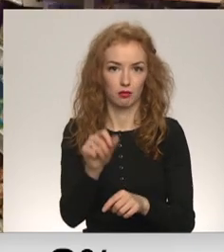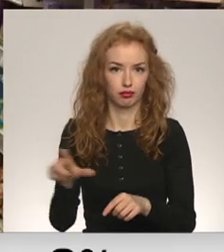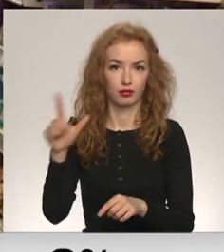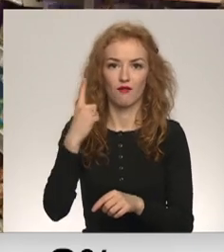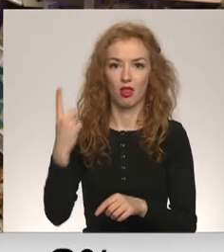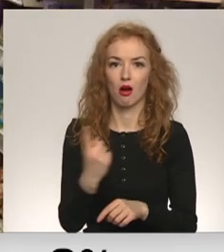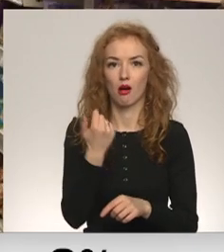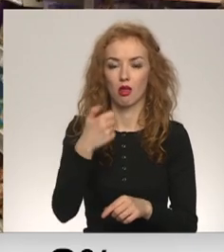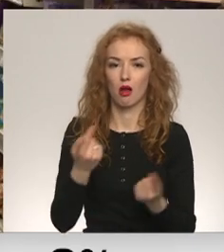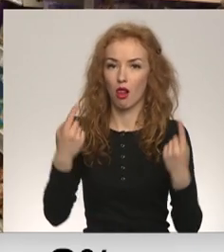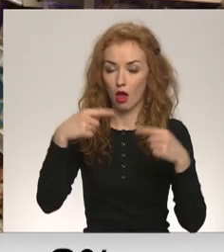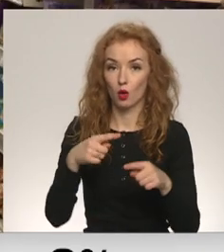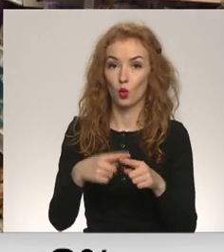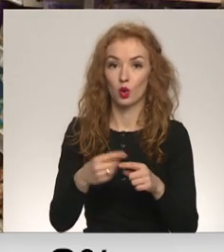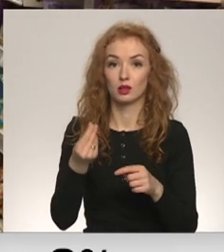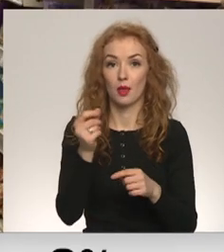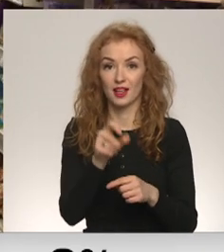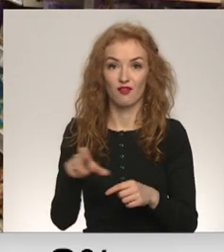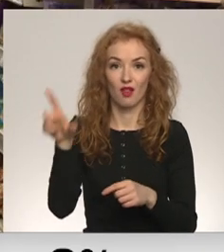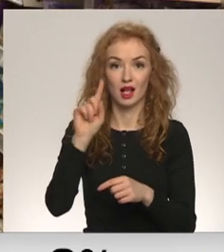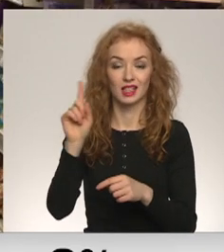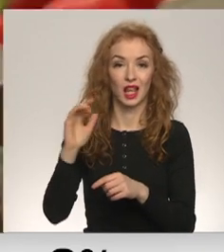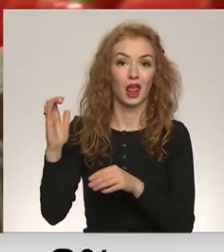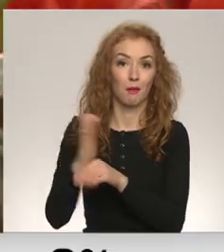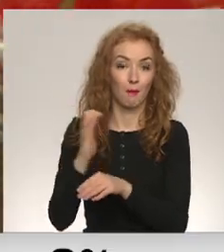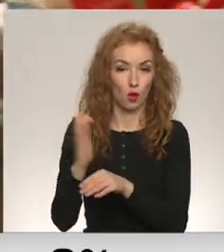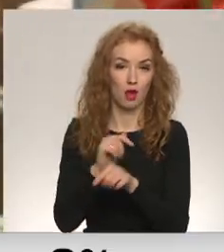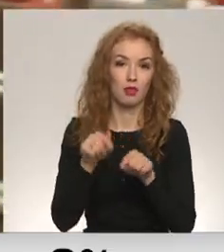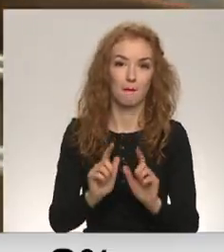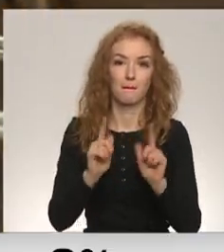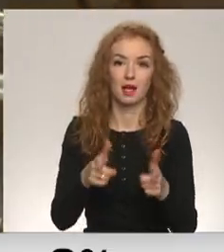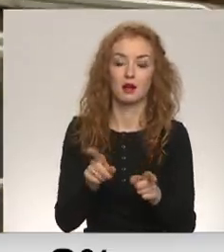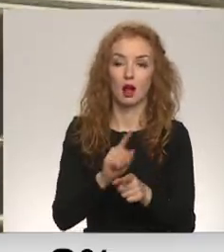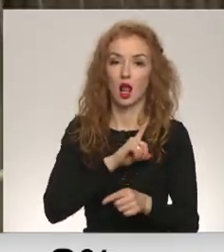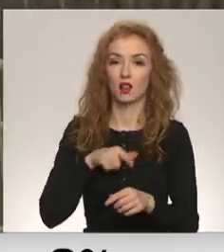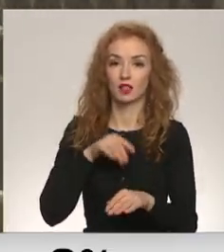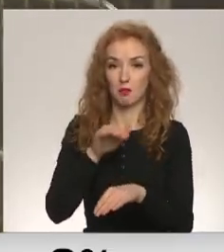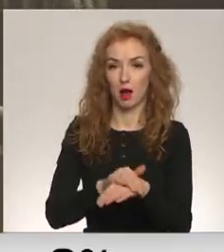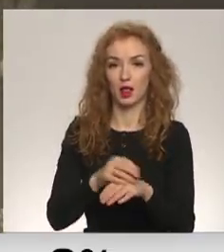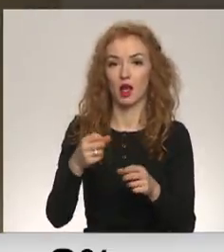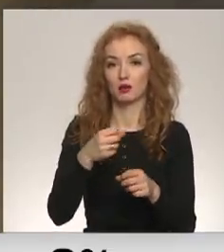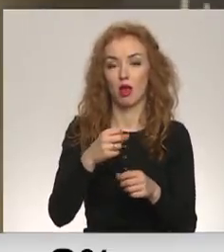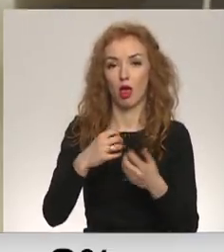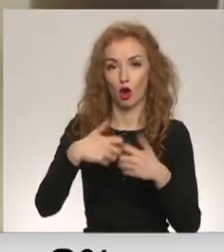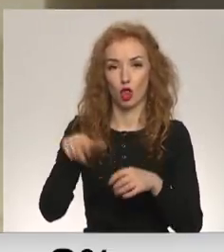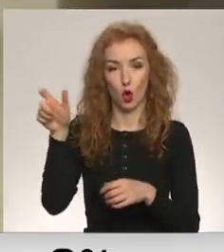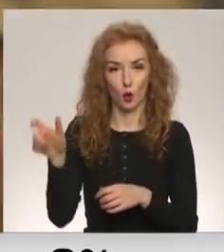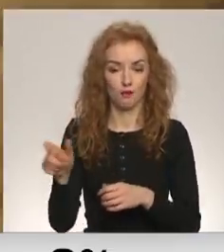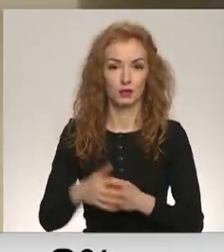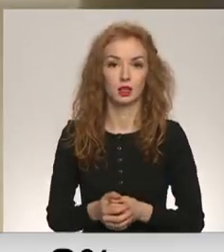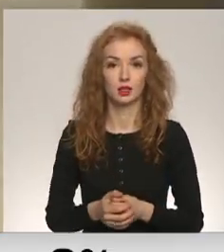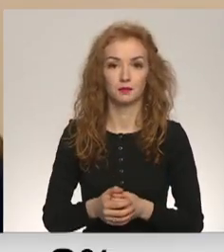laikā. Tam, ka inflācija šoreiz ir importēta, piekrīt arī Latvijas Bankas ekonomists Uldis Rutkaste. Pēdējā